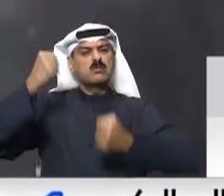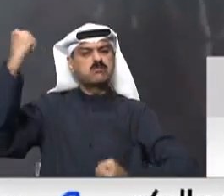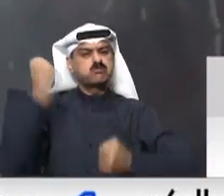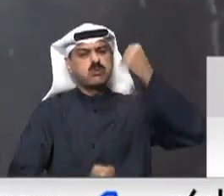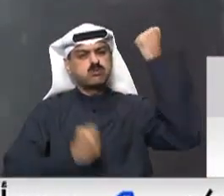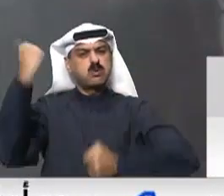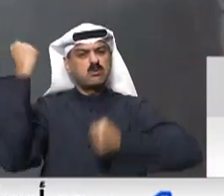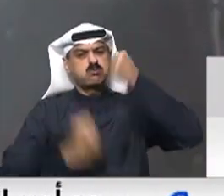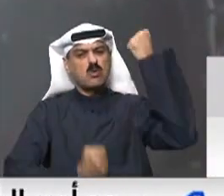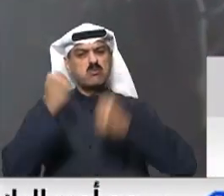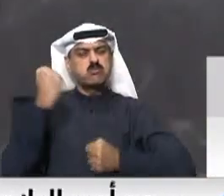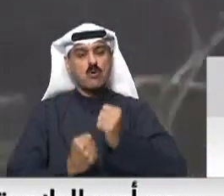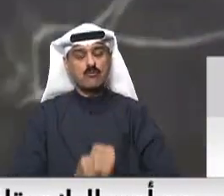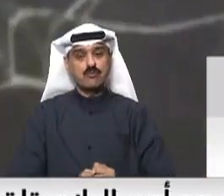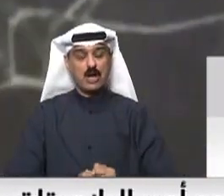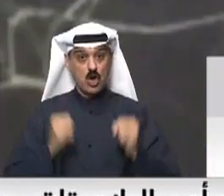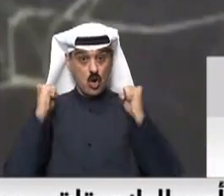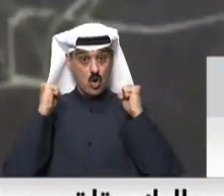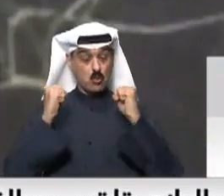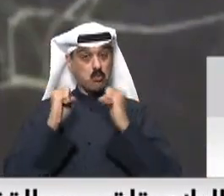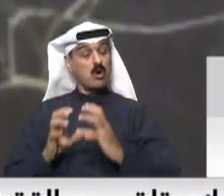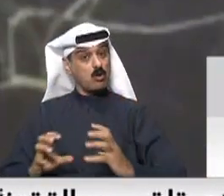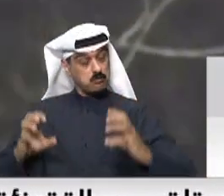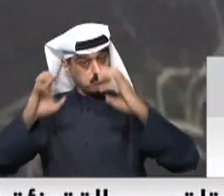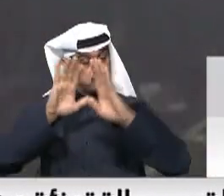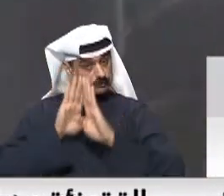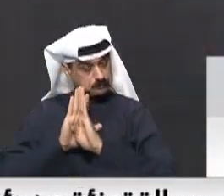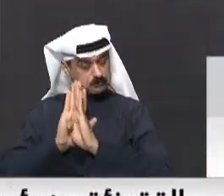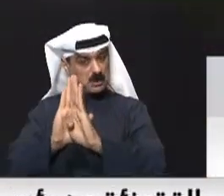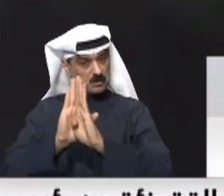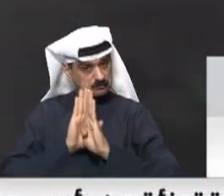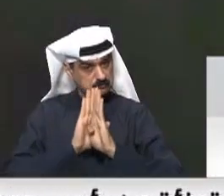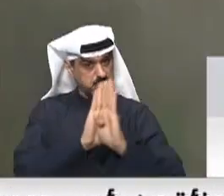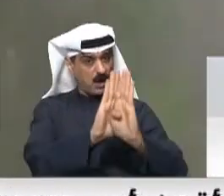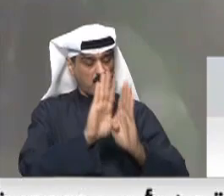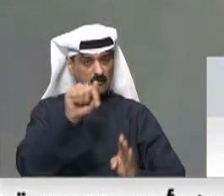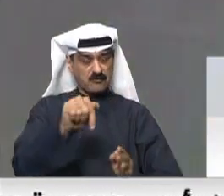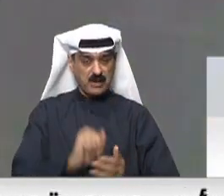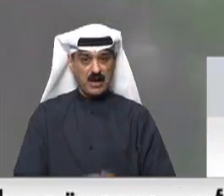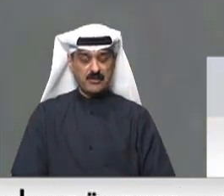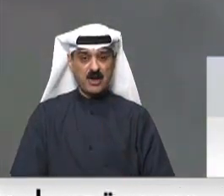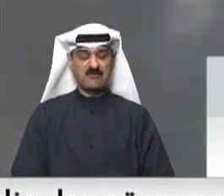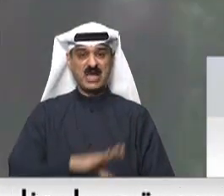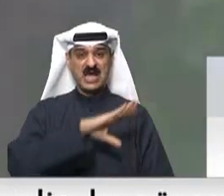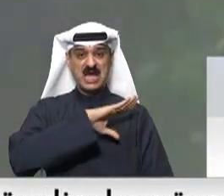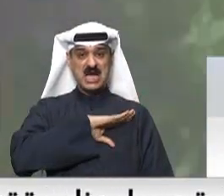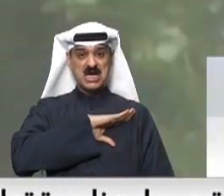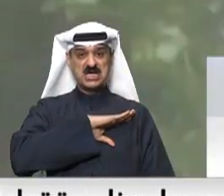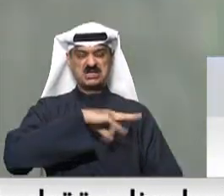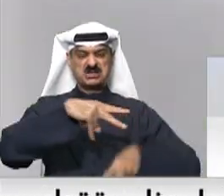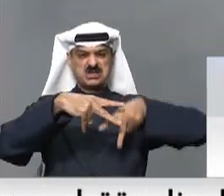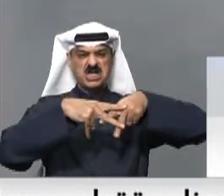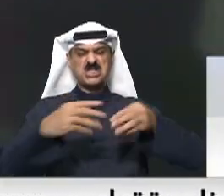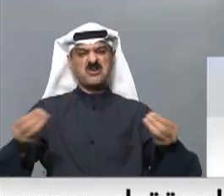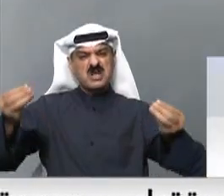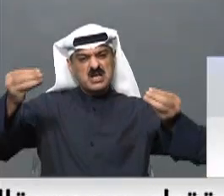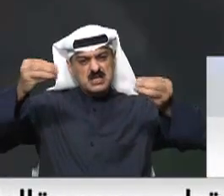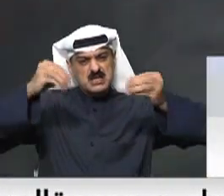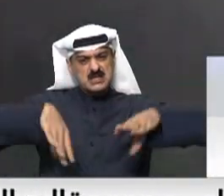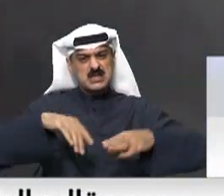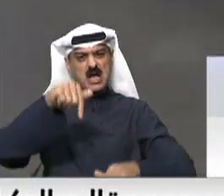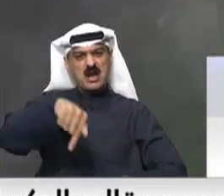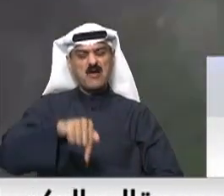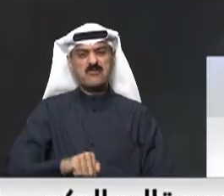ومقاومه ضاريه من قبل المقاومه الفلسطينيه حيث يتكتم جيش الاحتلال بصوره كبيره على